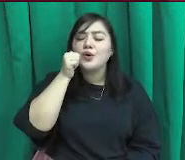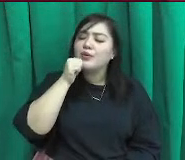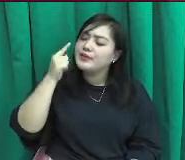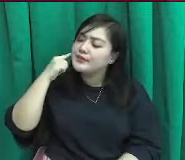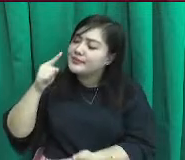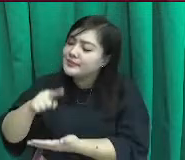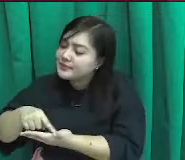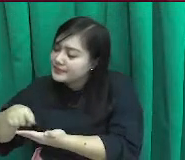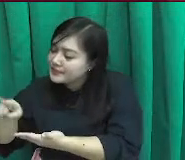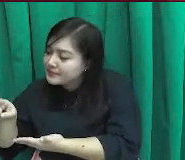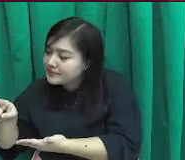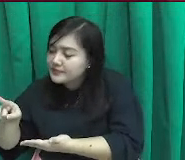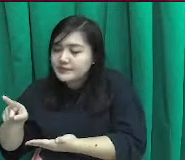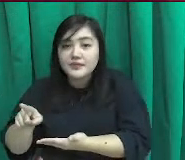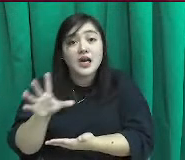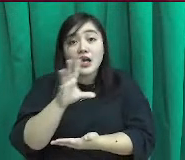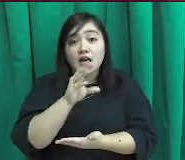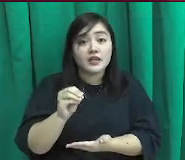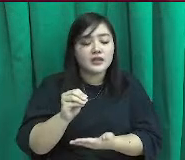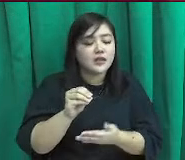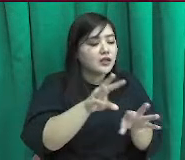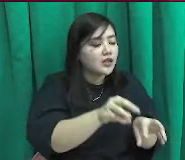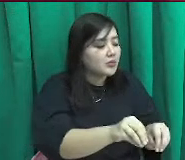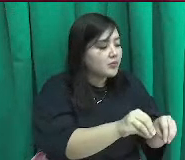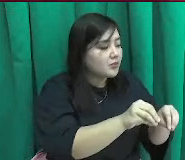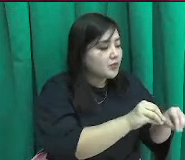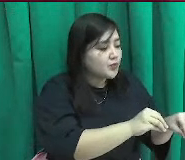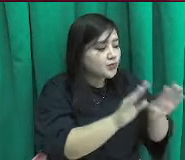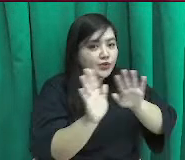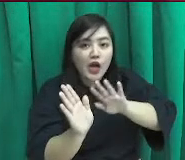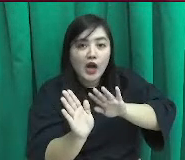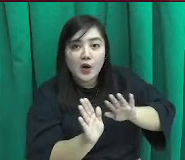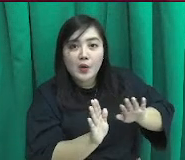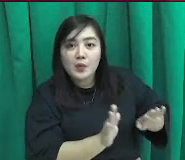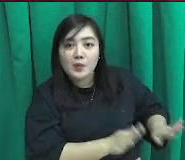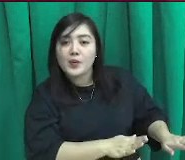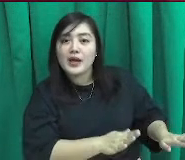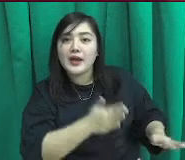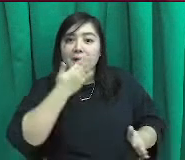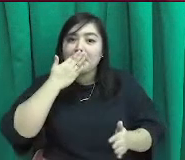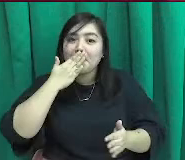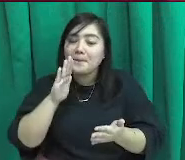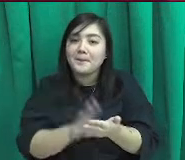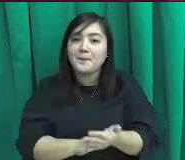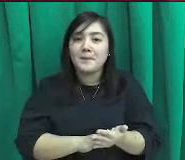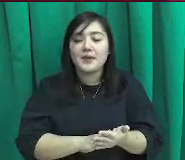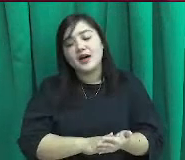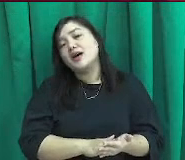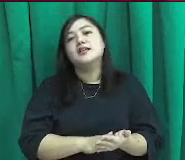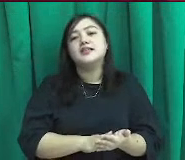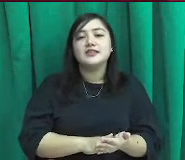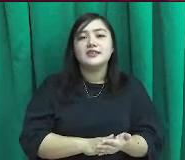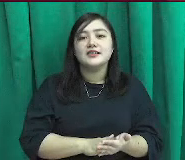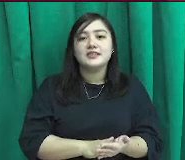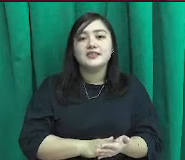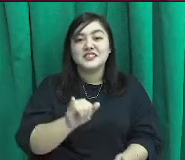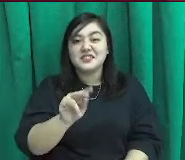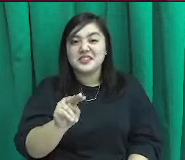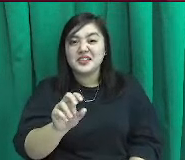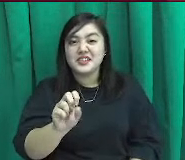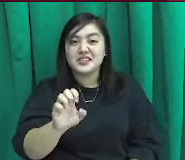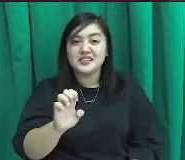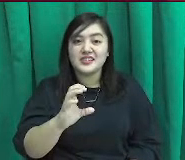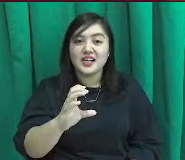yan. Tatanggalin mo pa yung aagaw ng kanyang sustansya, vitamina ng halaman na yan o ng tinanim